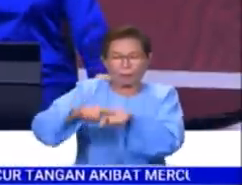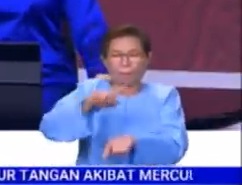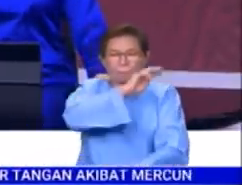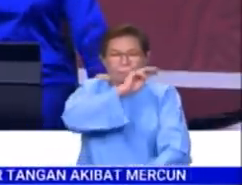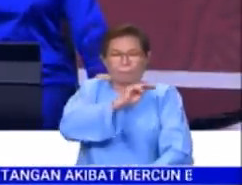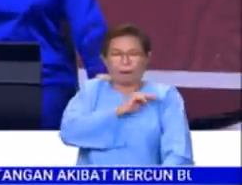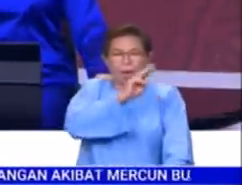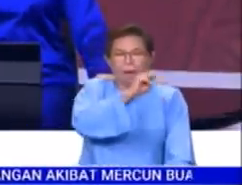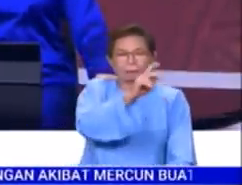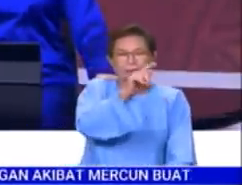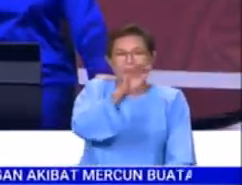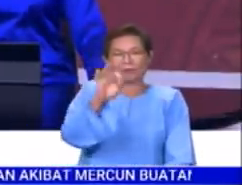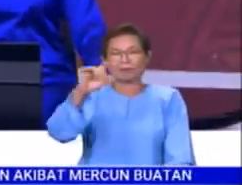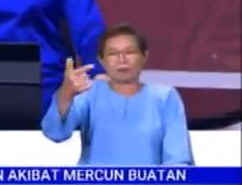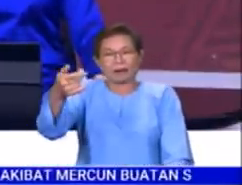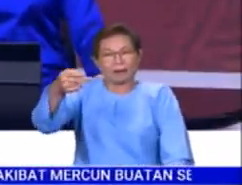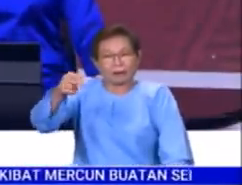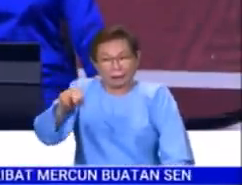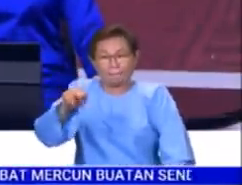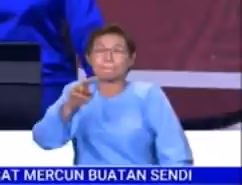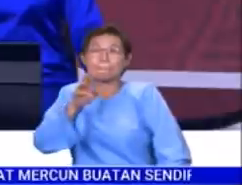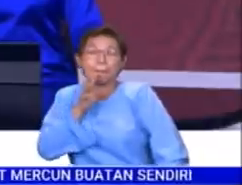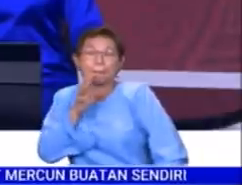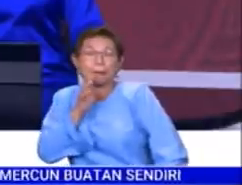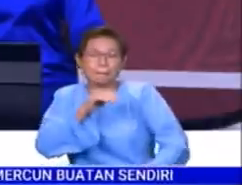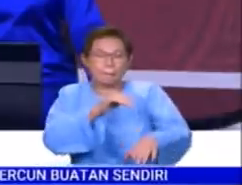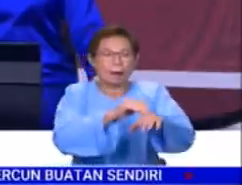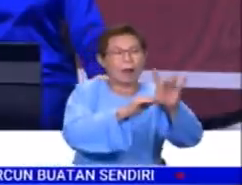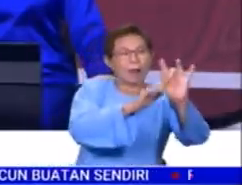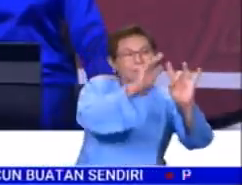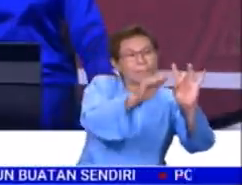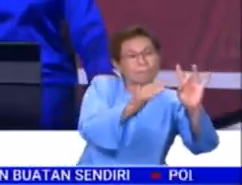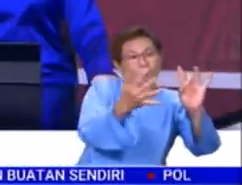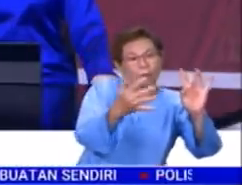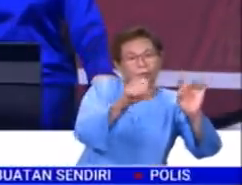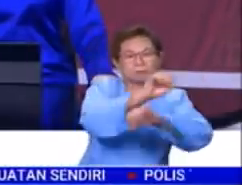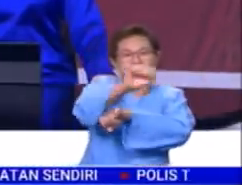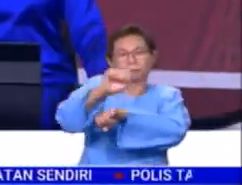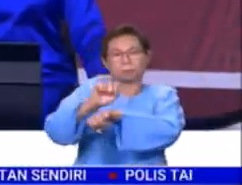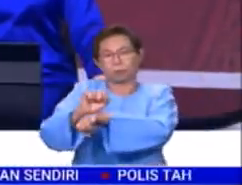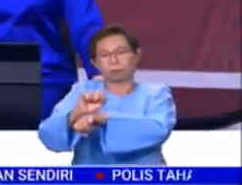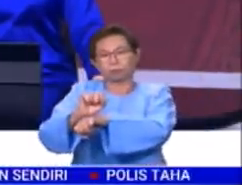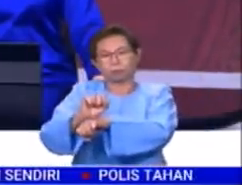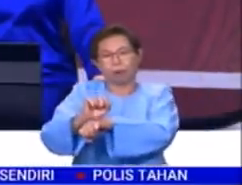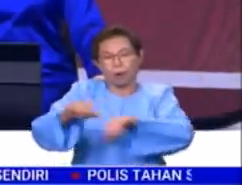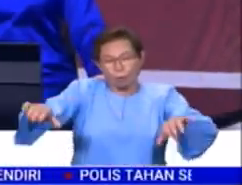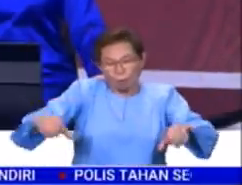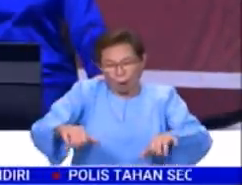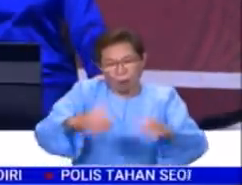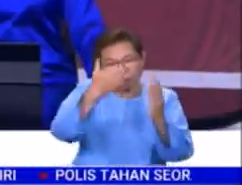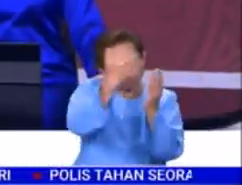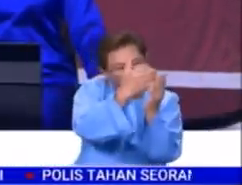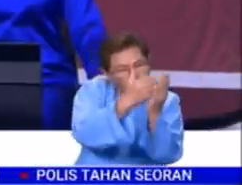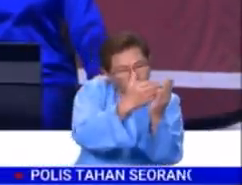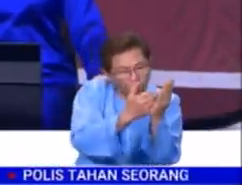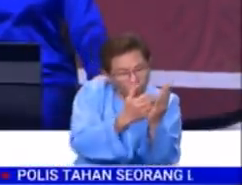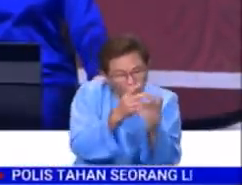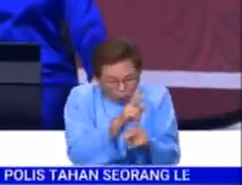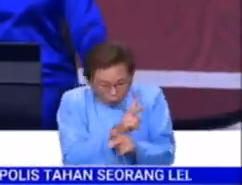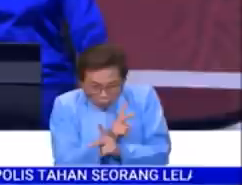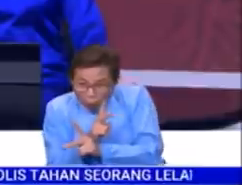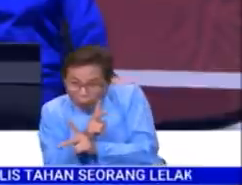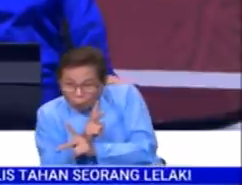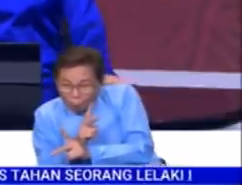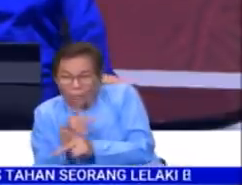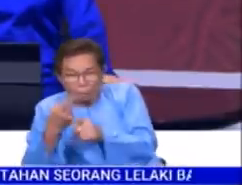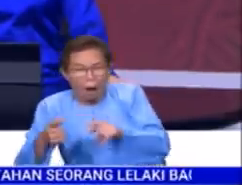MTF Gan Kim Yong berkata, walaupun pada 8 Mei lalu Singapura telah mengambil langkah berjaga-jaga,